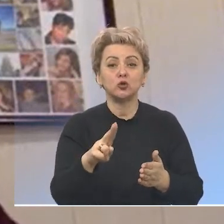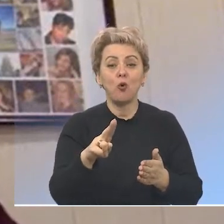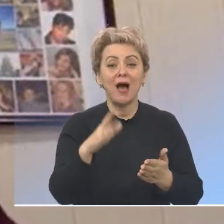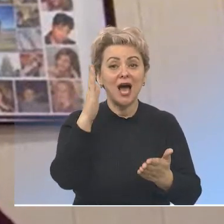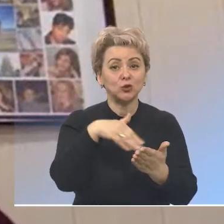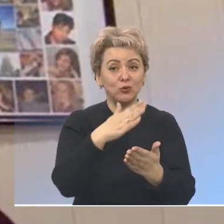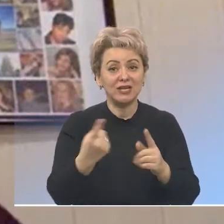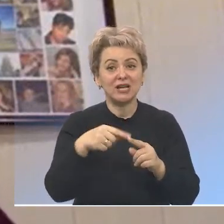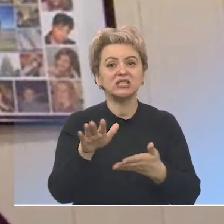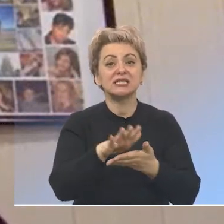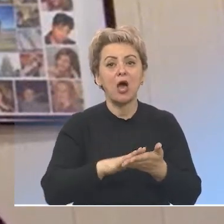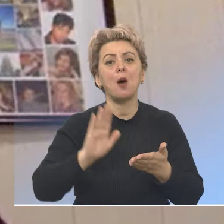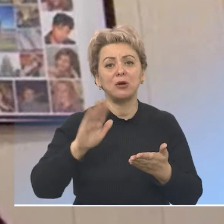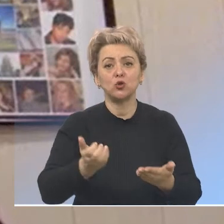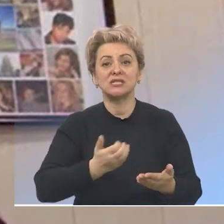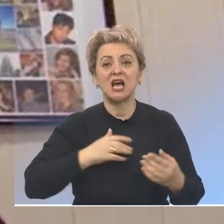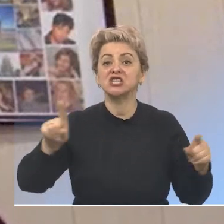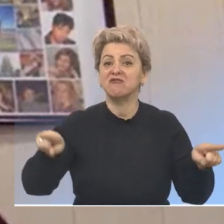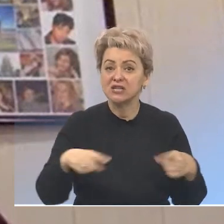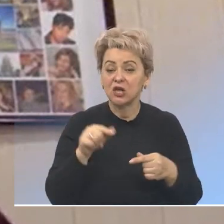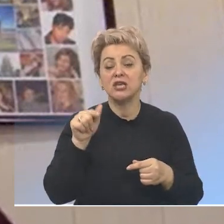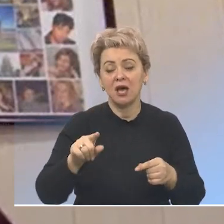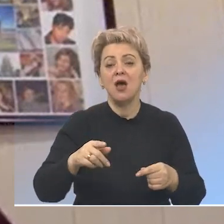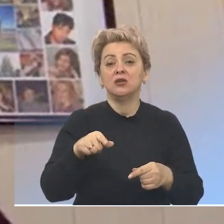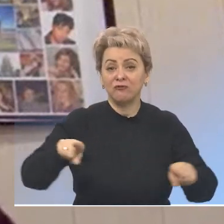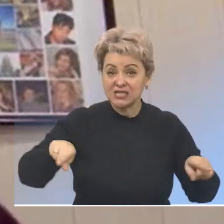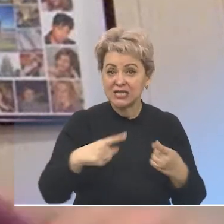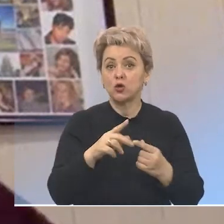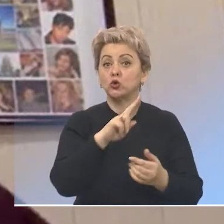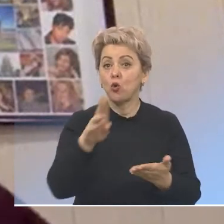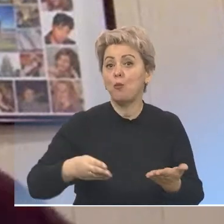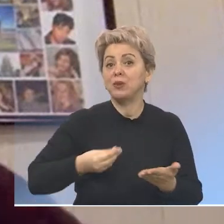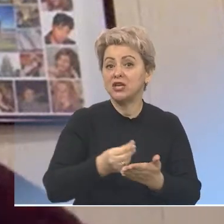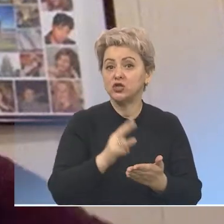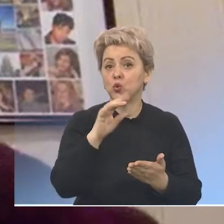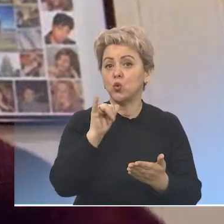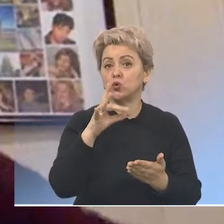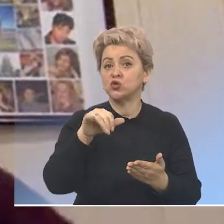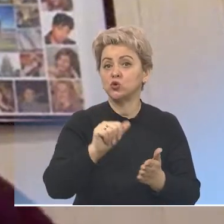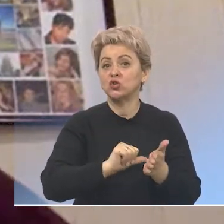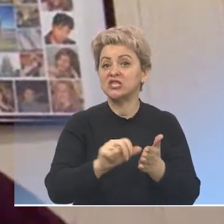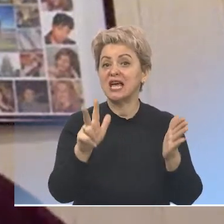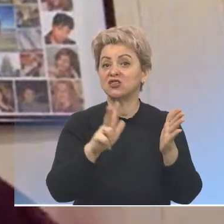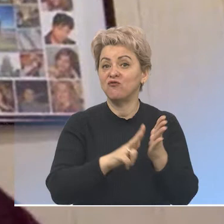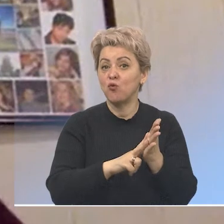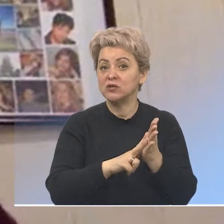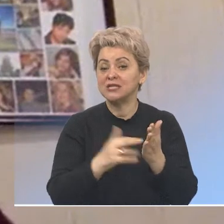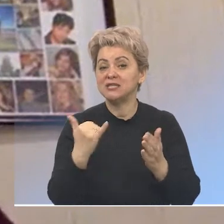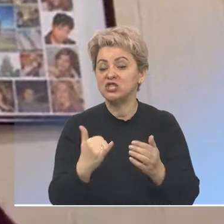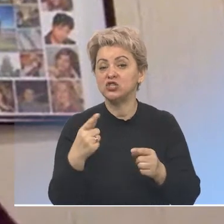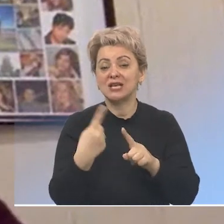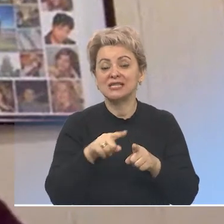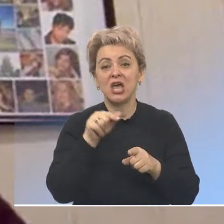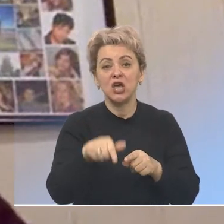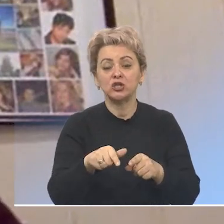кто аннулировал эти заявки, потом захотел восстановить, их восстанавливают. Те, кто платил по курсу там 68,